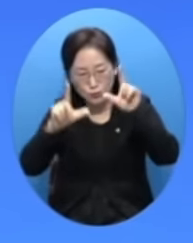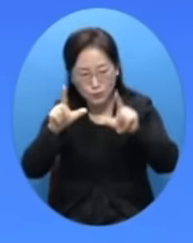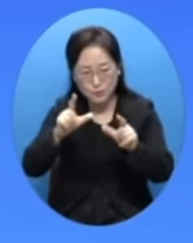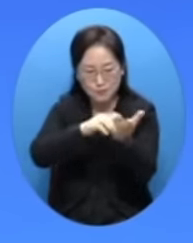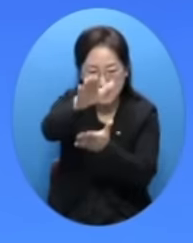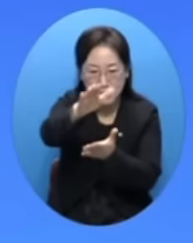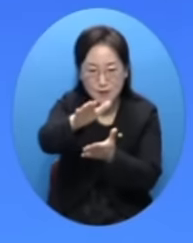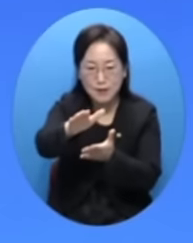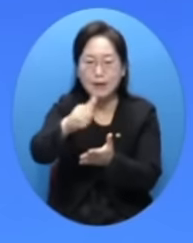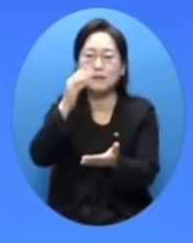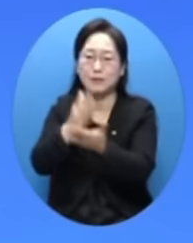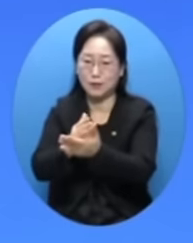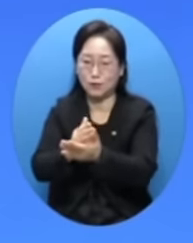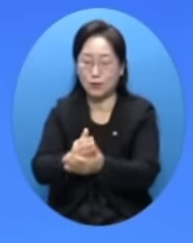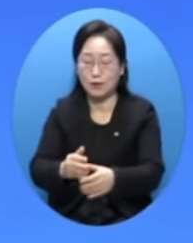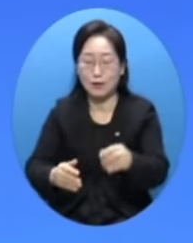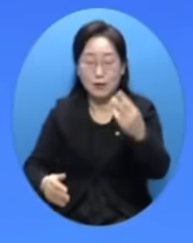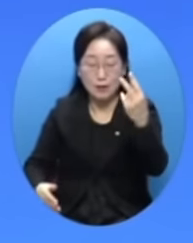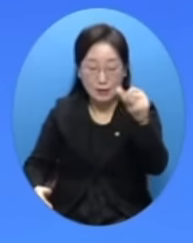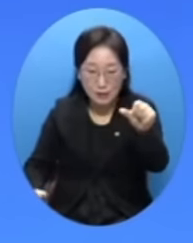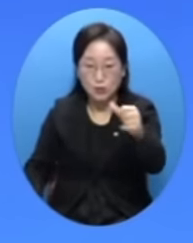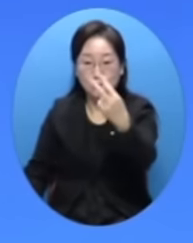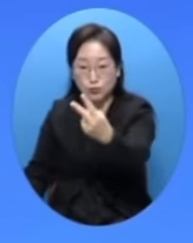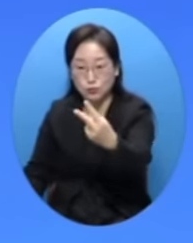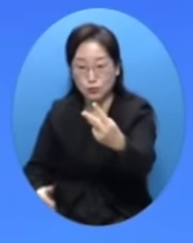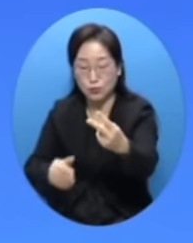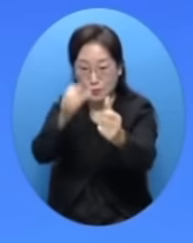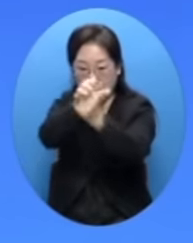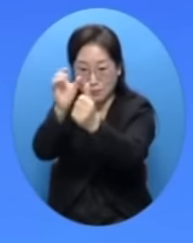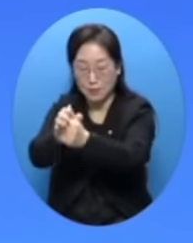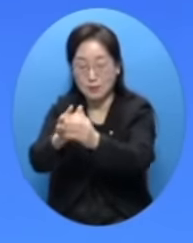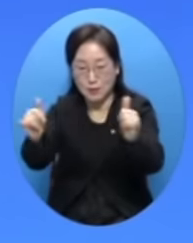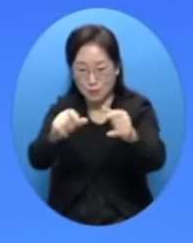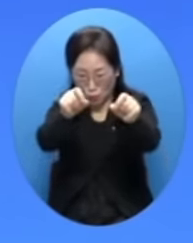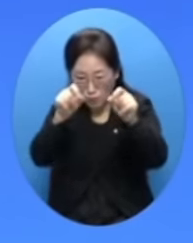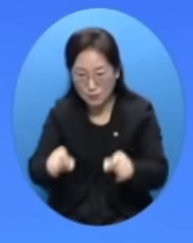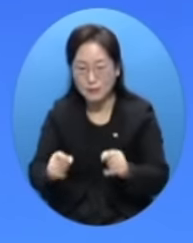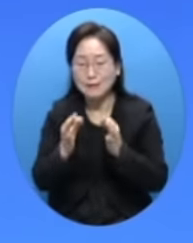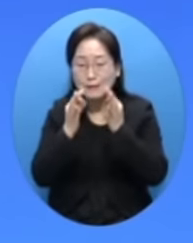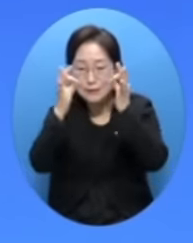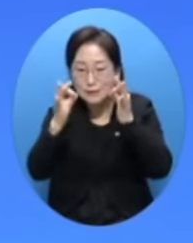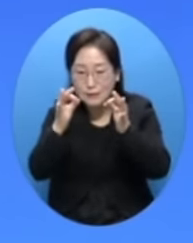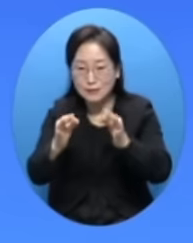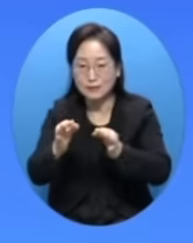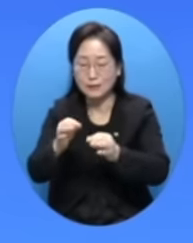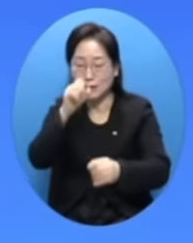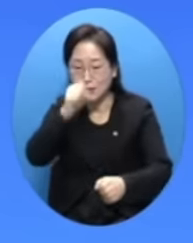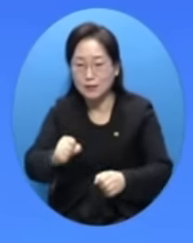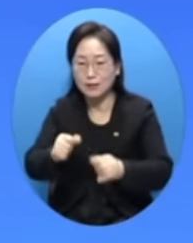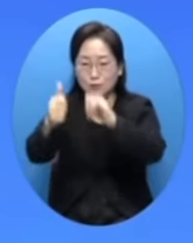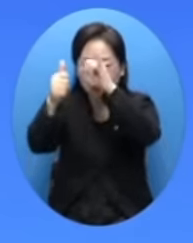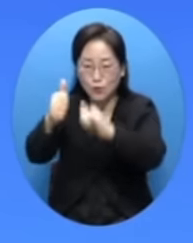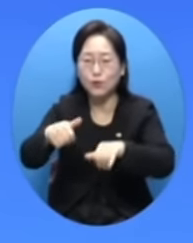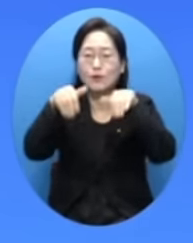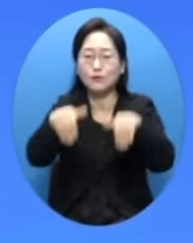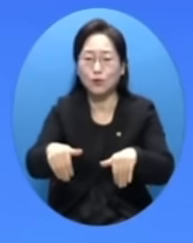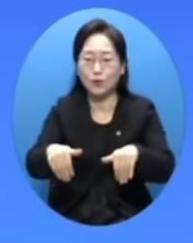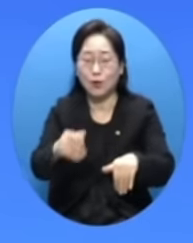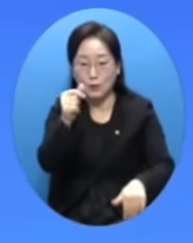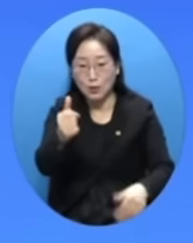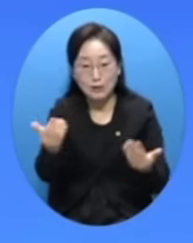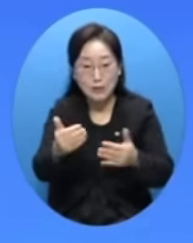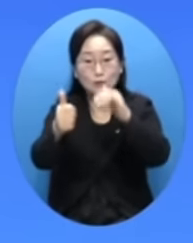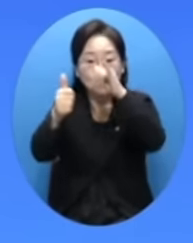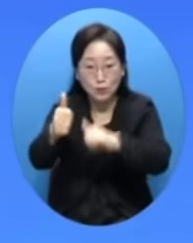말고 다섯 살 두달처럼 선하고 열심을 다해서 착하고 충성된 종아 내가 적은 일에